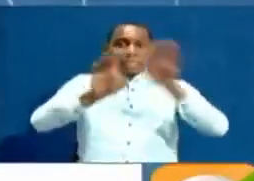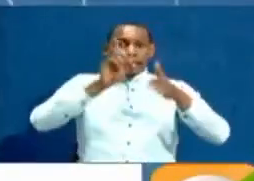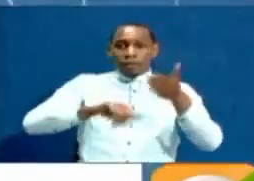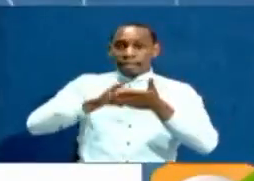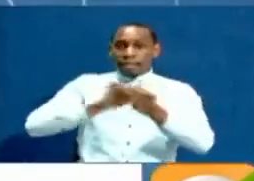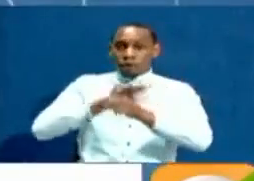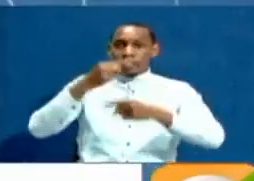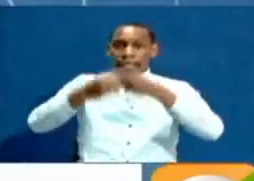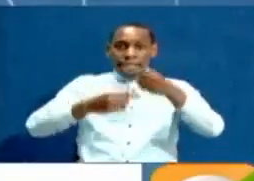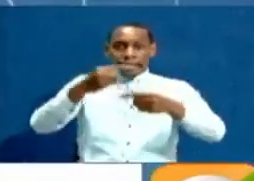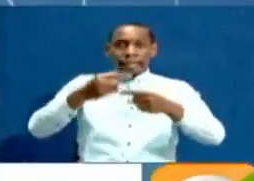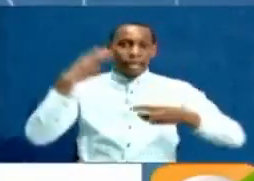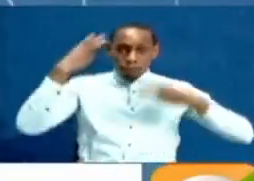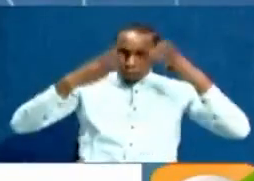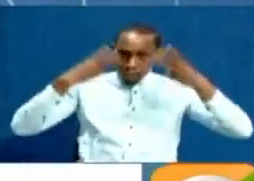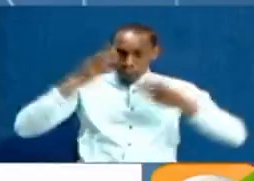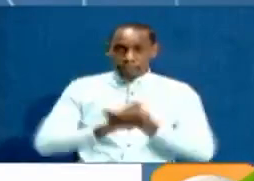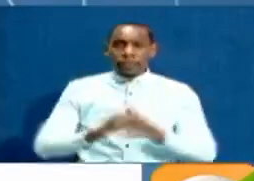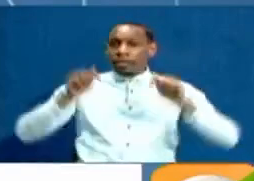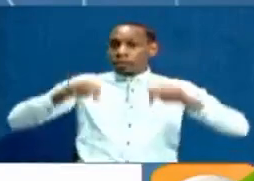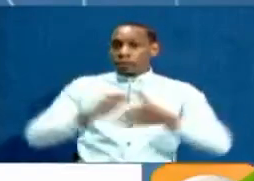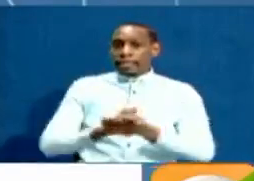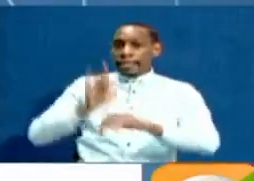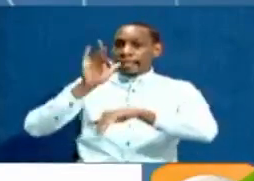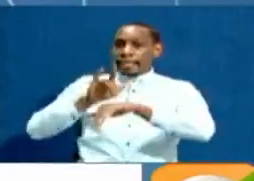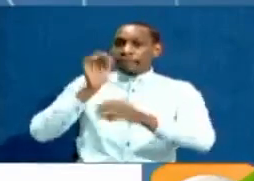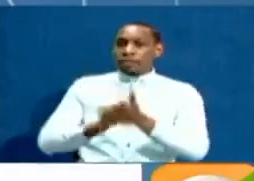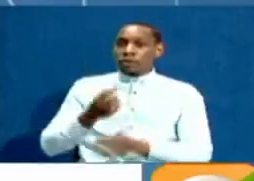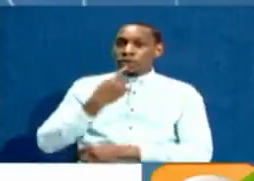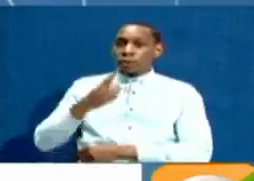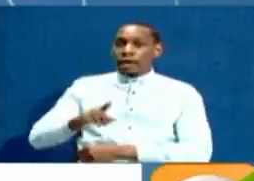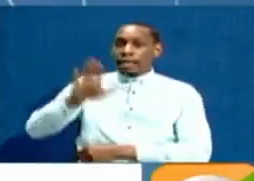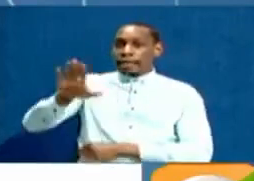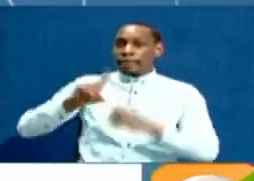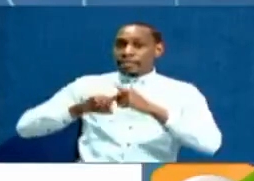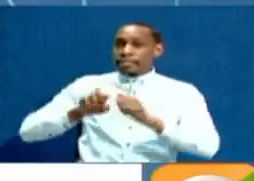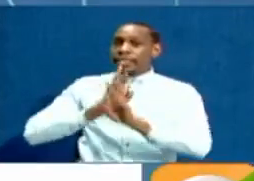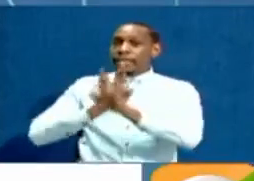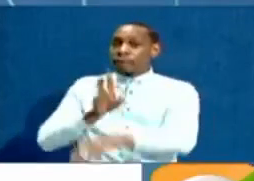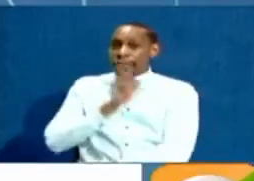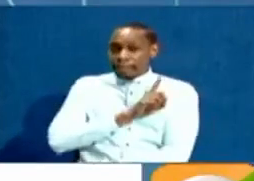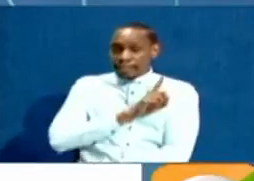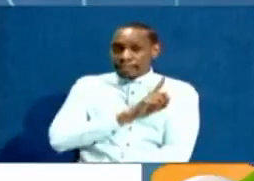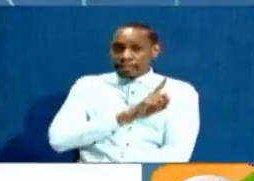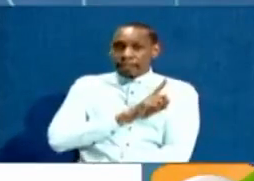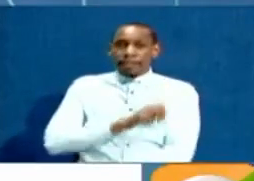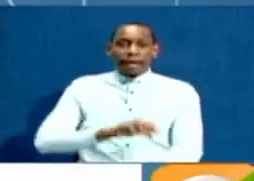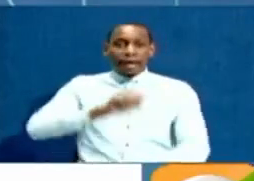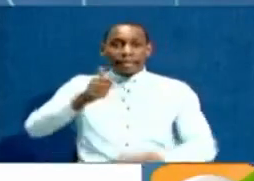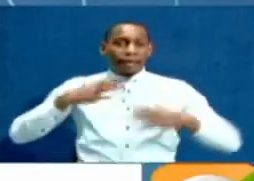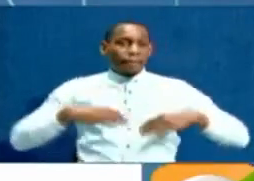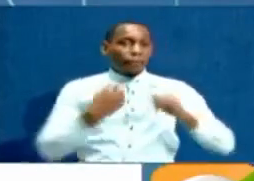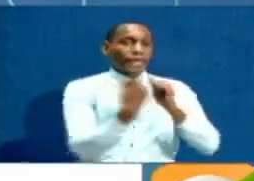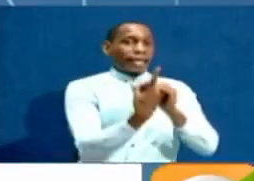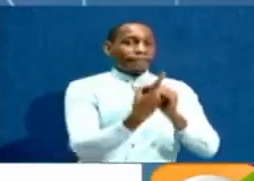ugonjwa huo unaendelea kuleta hofu. Hii leo maambukizi 156 yakinakiliwa, huku watu